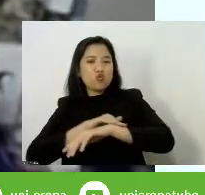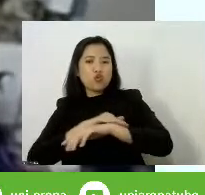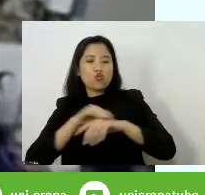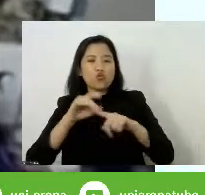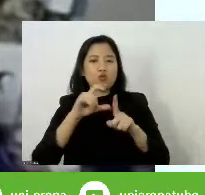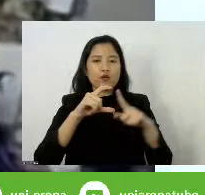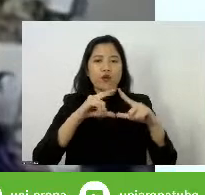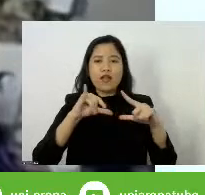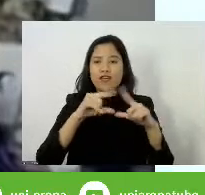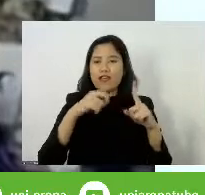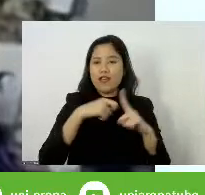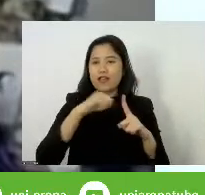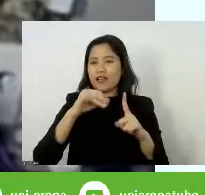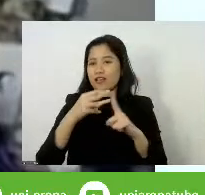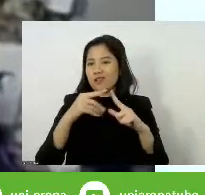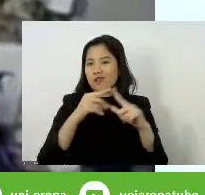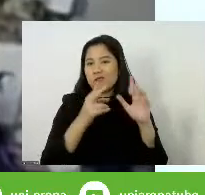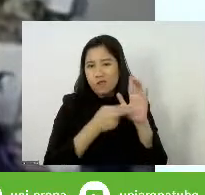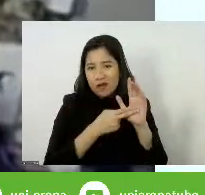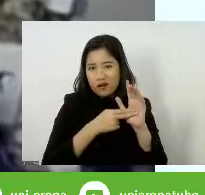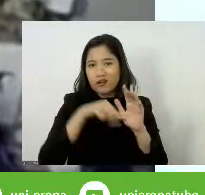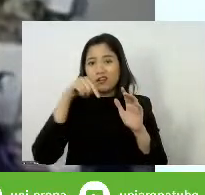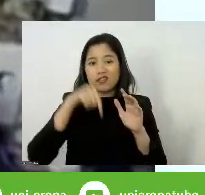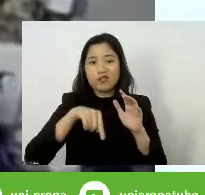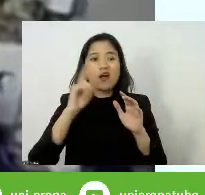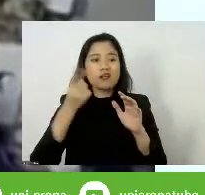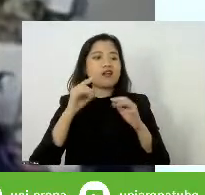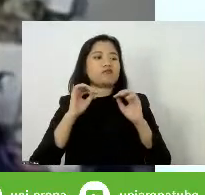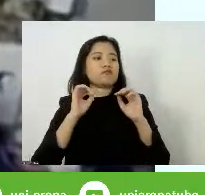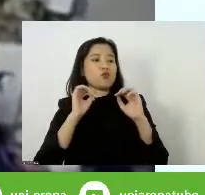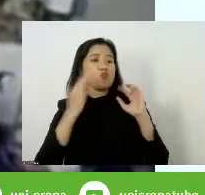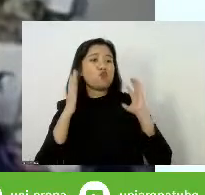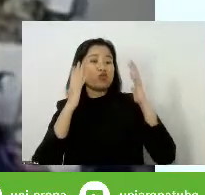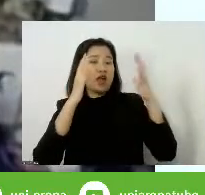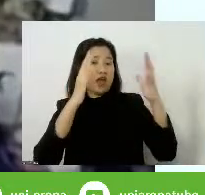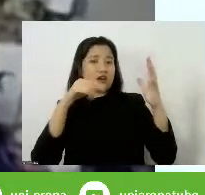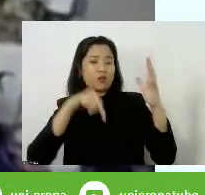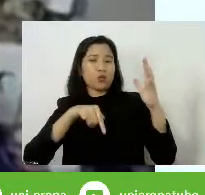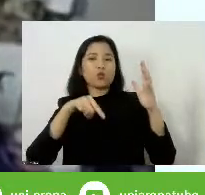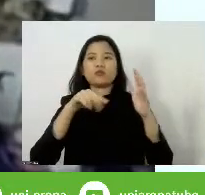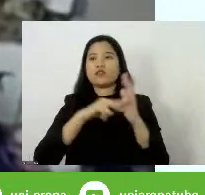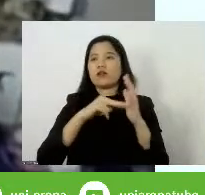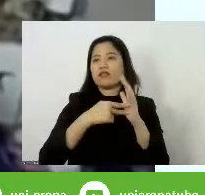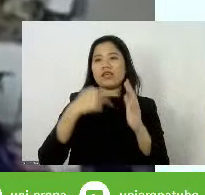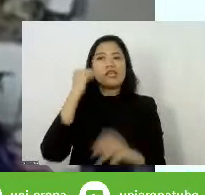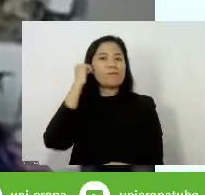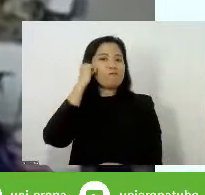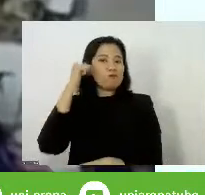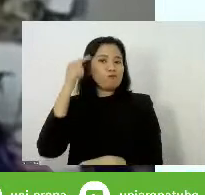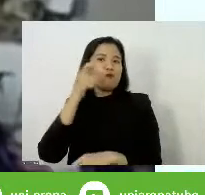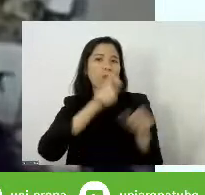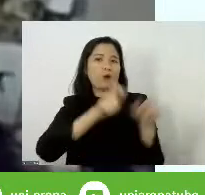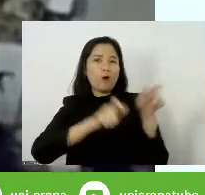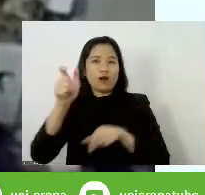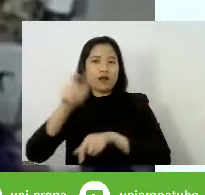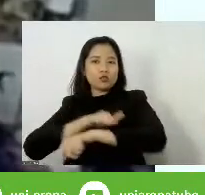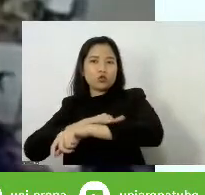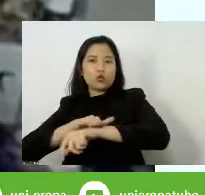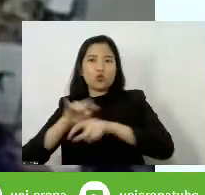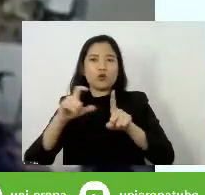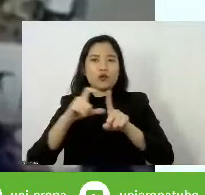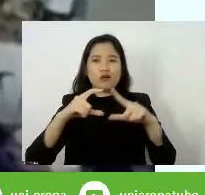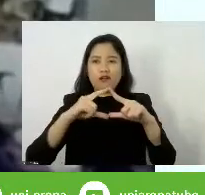bagi masyarakat Iban hutan adalah ibu oke ini dibuat sangat menarik sehingga